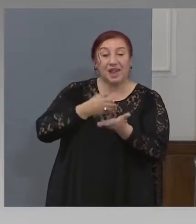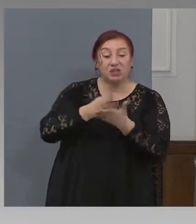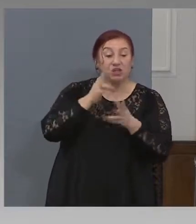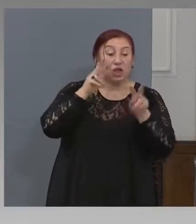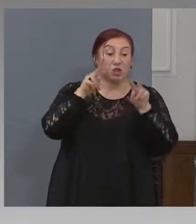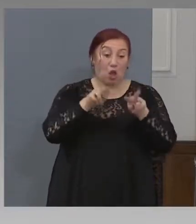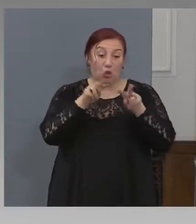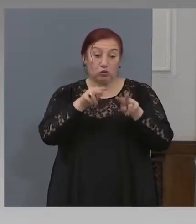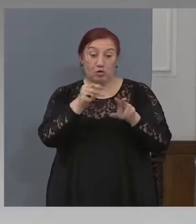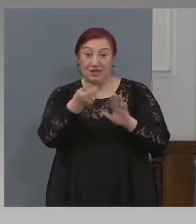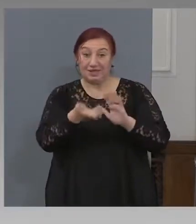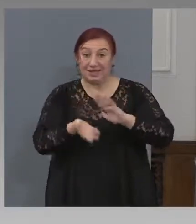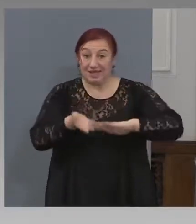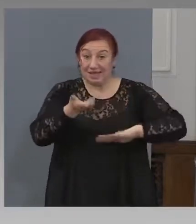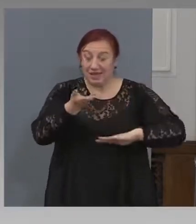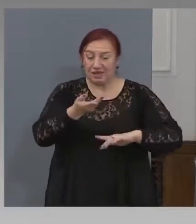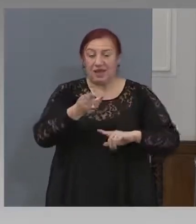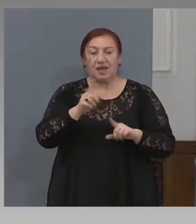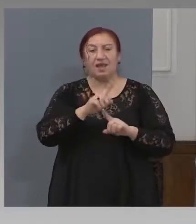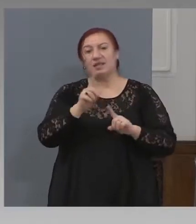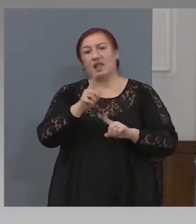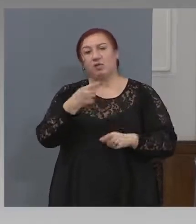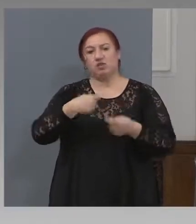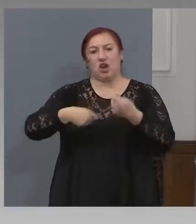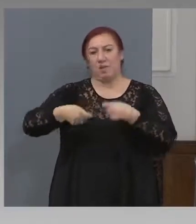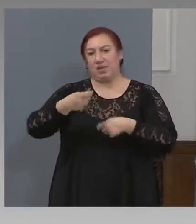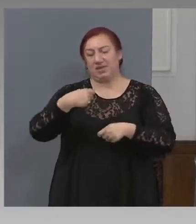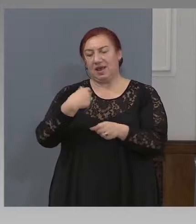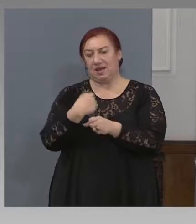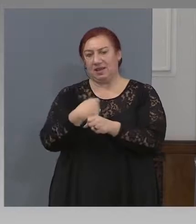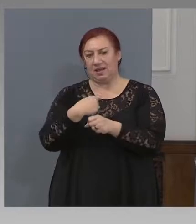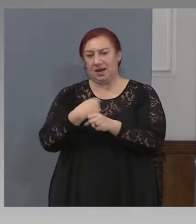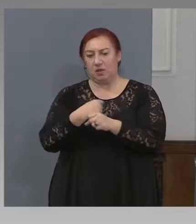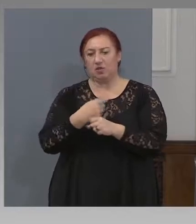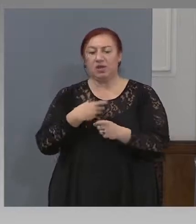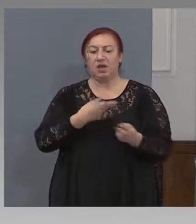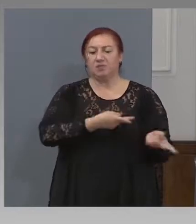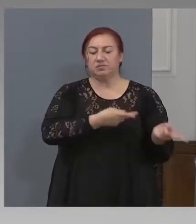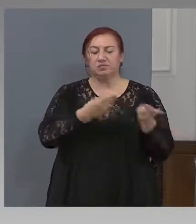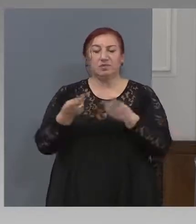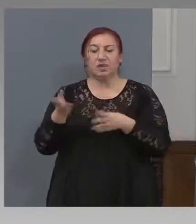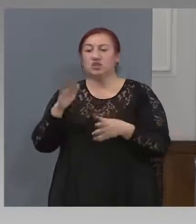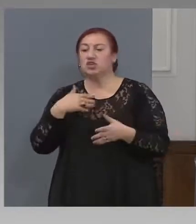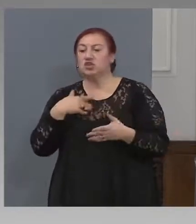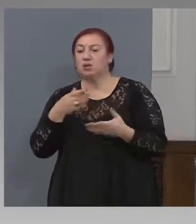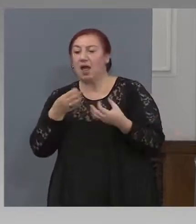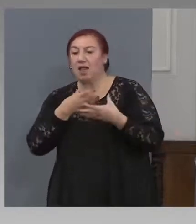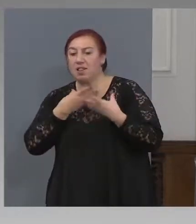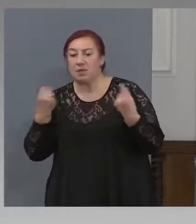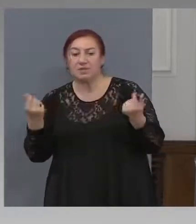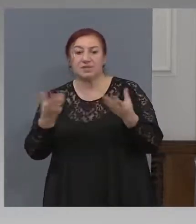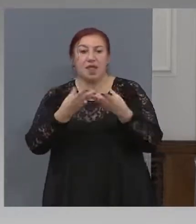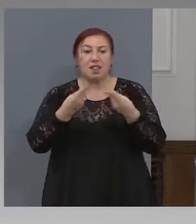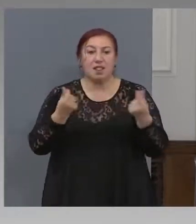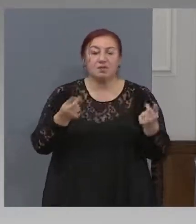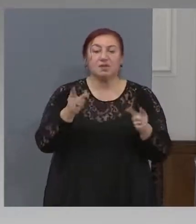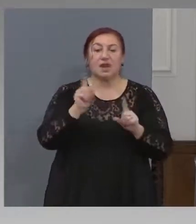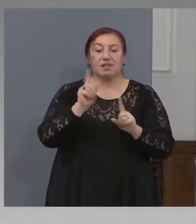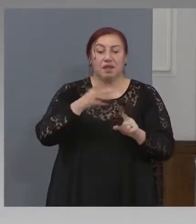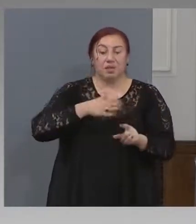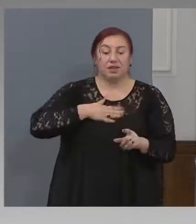продукт, нямаше пазара да заработи, щяха да се появят дефицити, маските щяха да изчезнат,